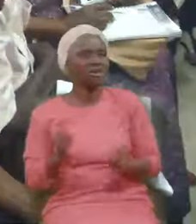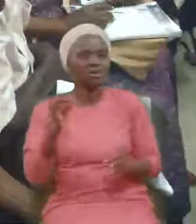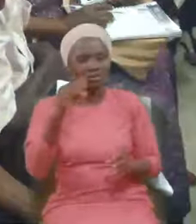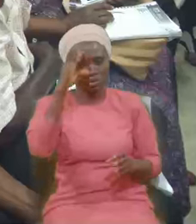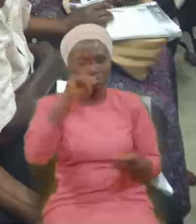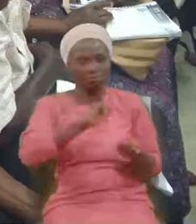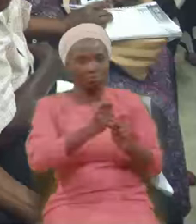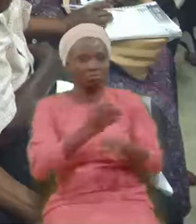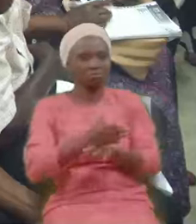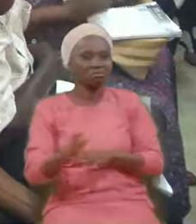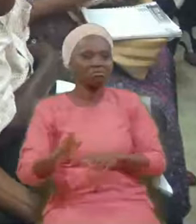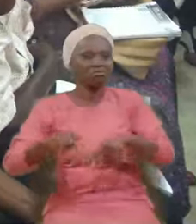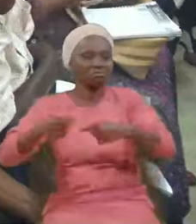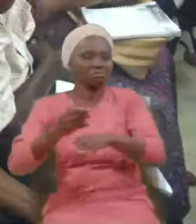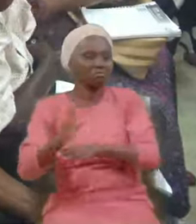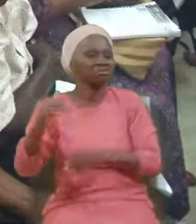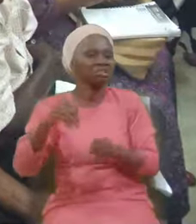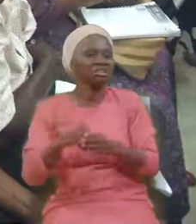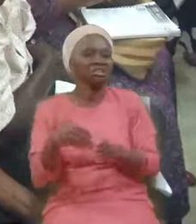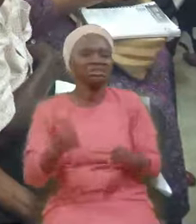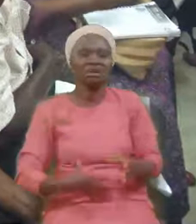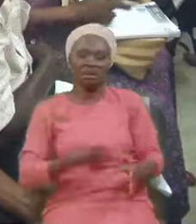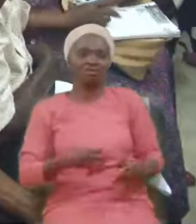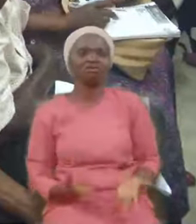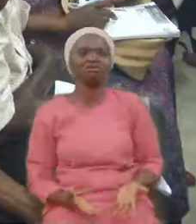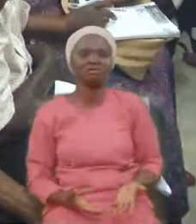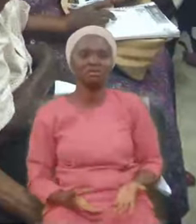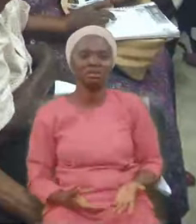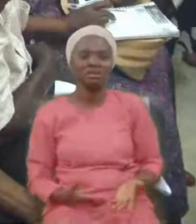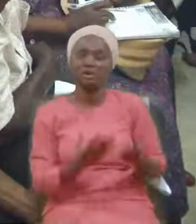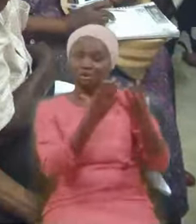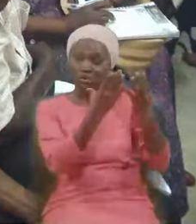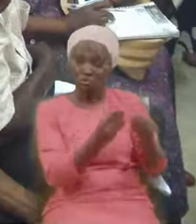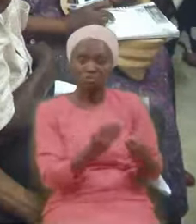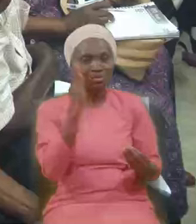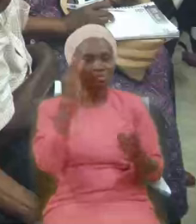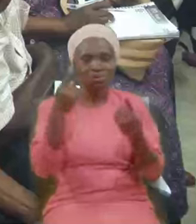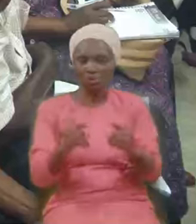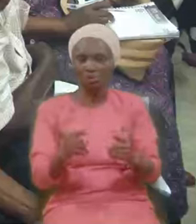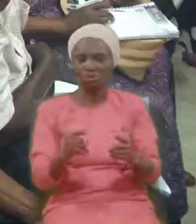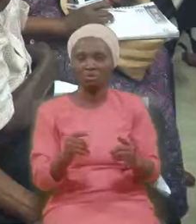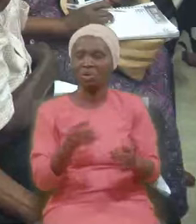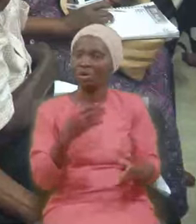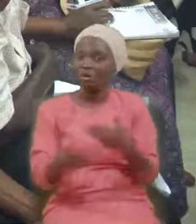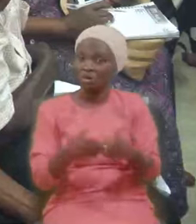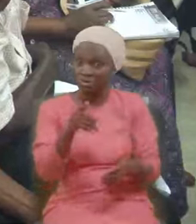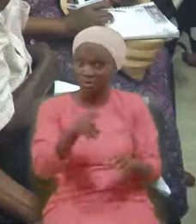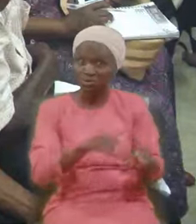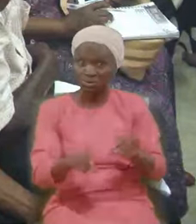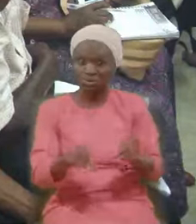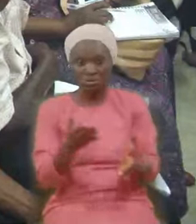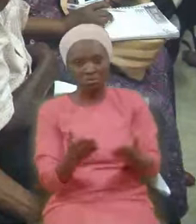la solution vient. Comme je vous regarde ce soir, quel que soit ce que vous faites, que vous soyez debout